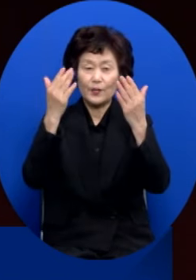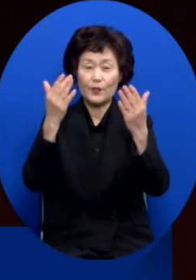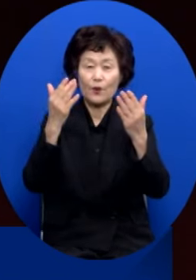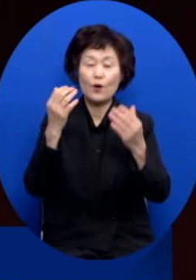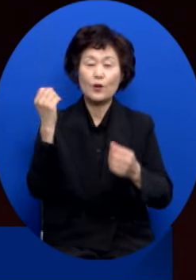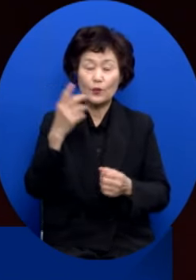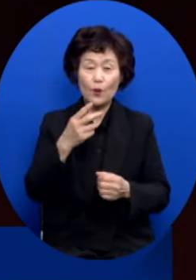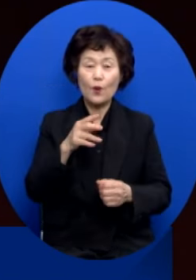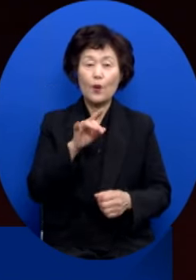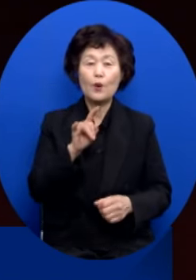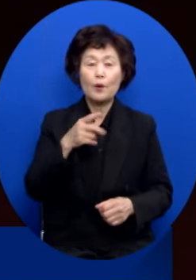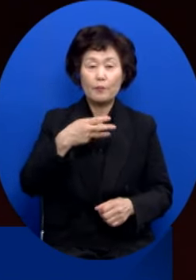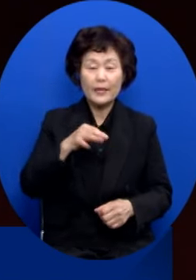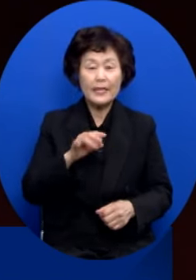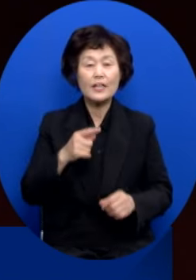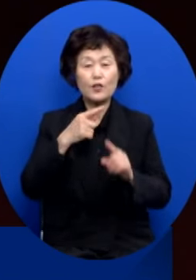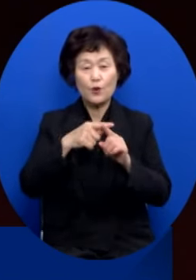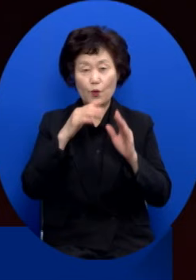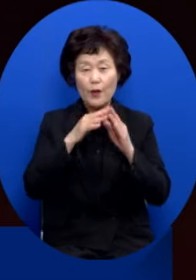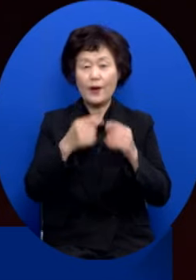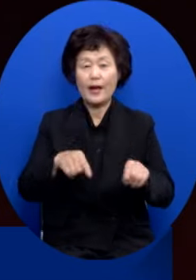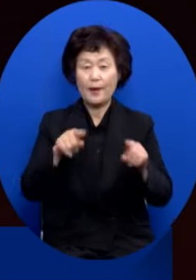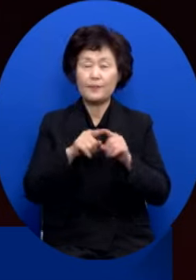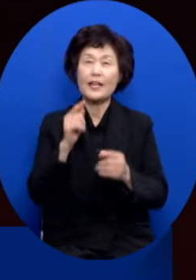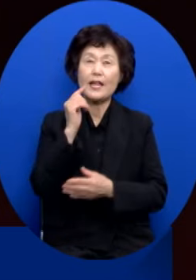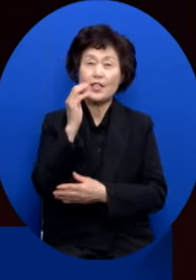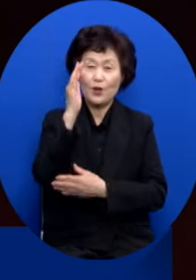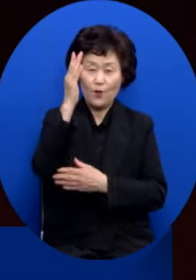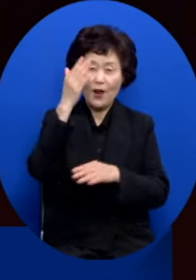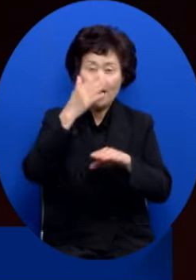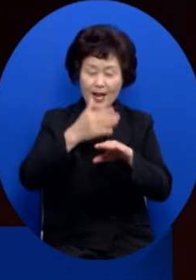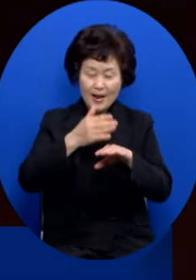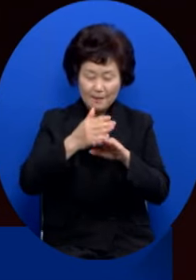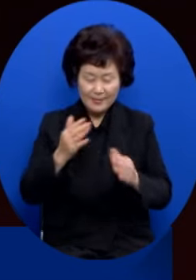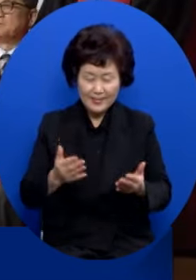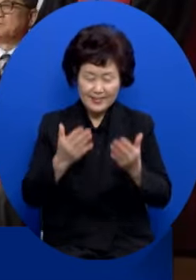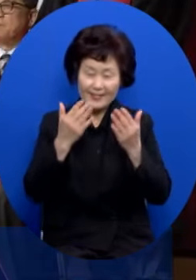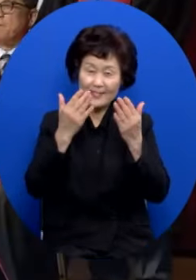그리고 베델 교회와 함께 영광과 감사를.